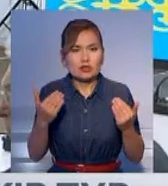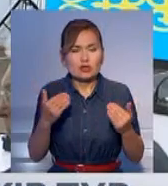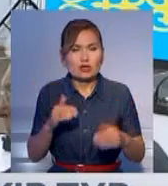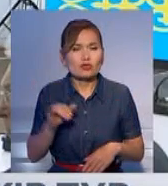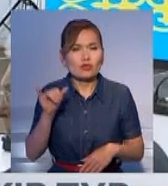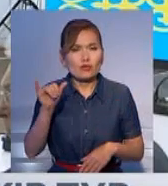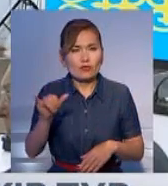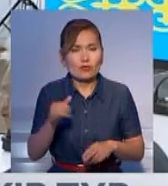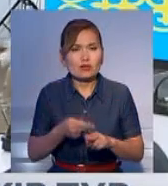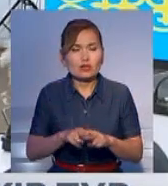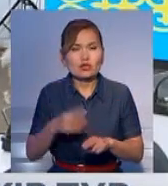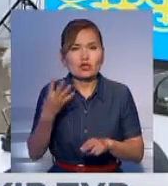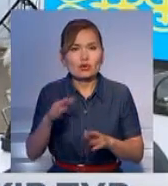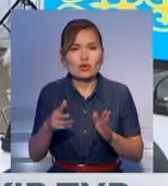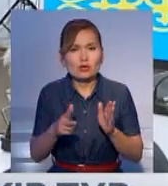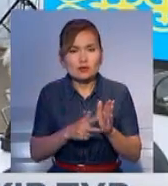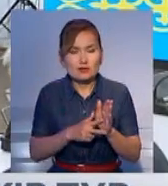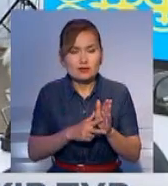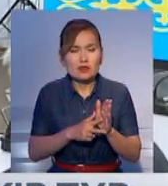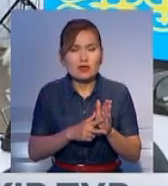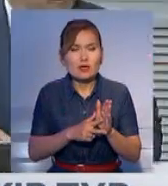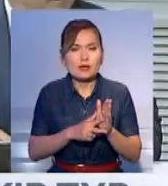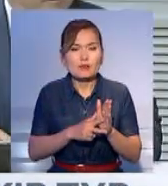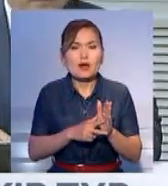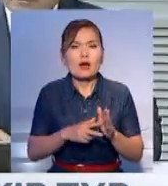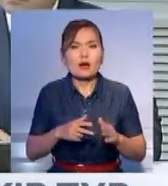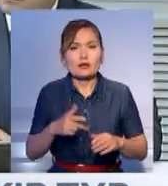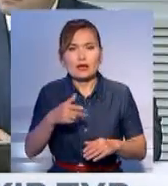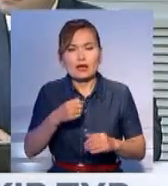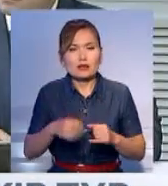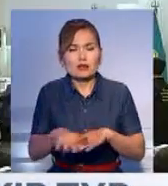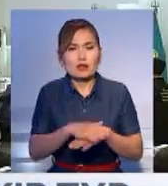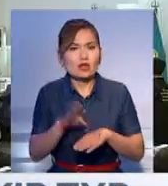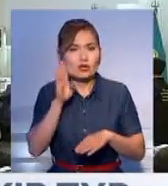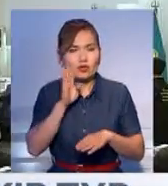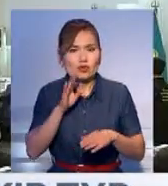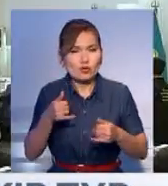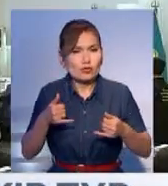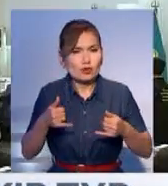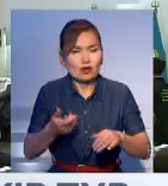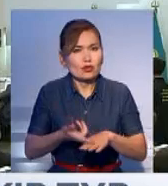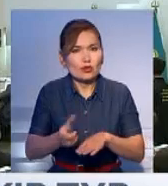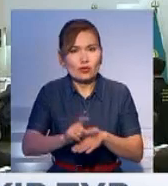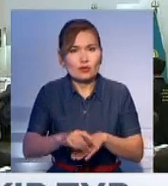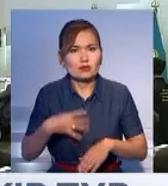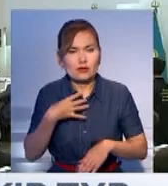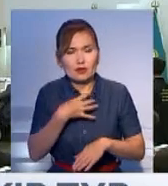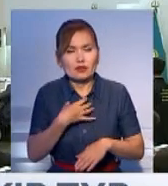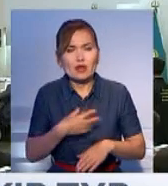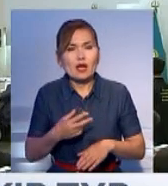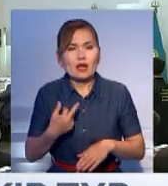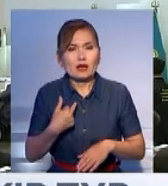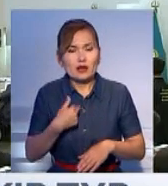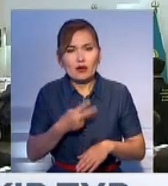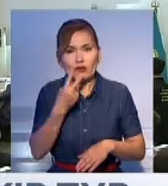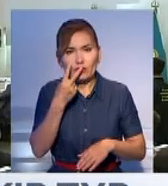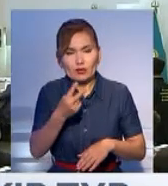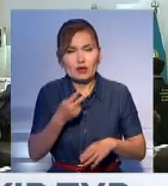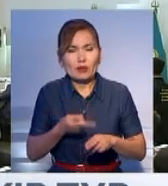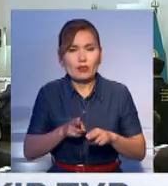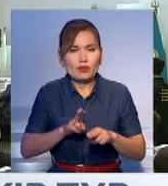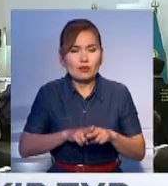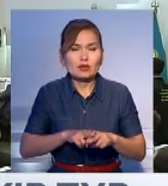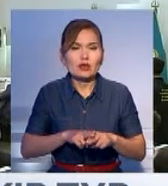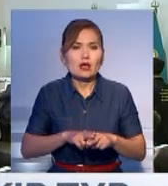орошается 47 тысяч гектаров. Потому что это очень важно. Потом я вижу, вот вы орошаете